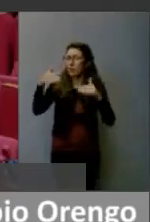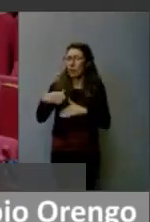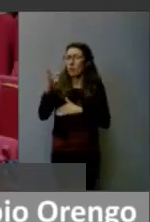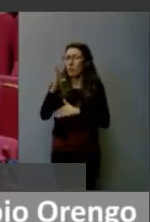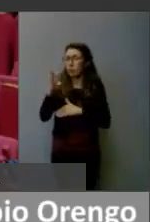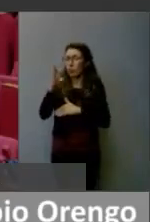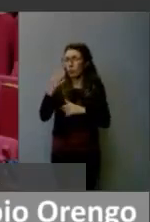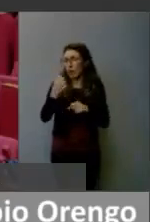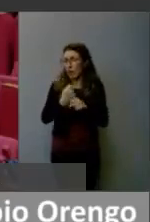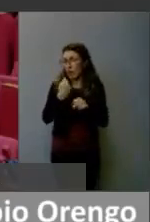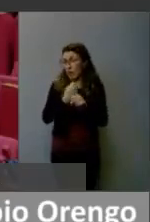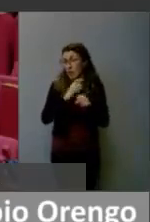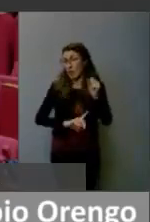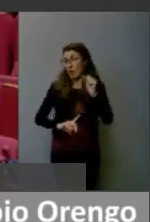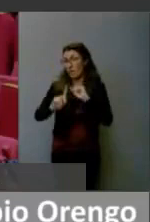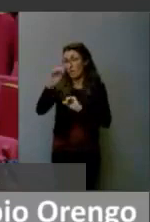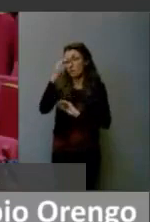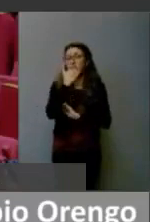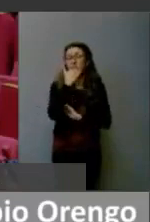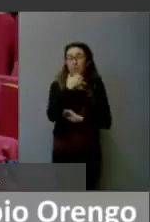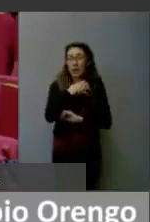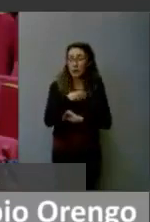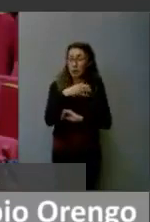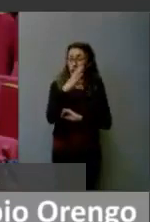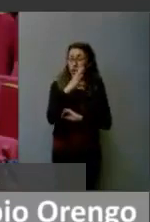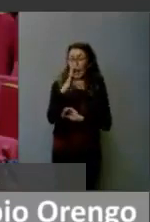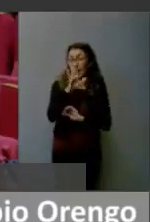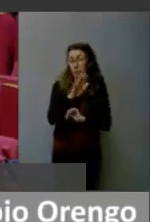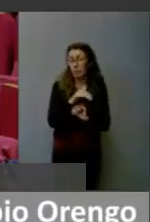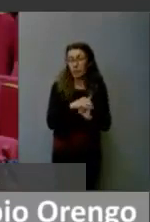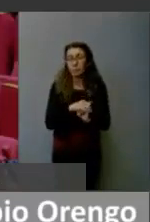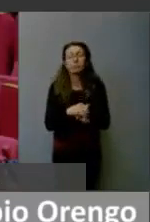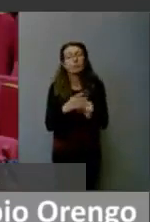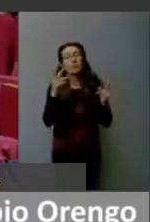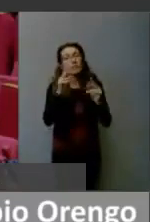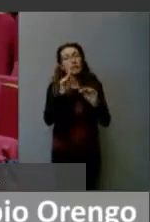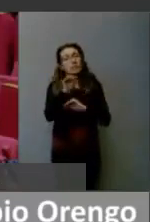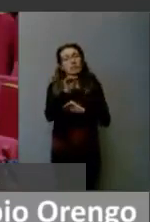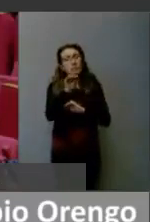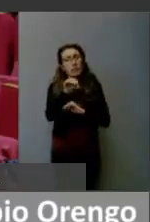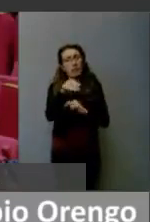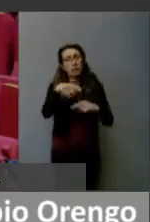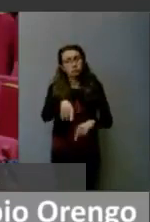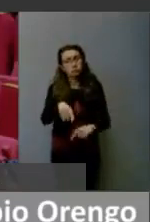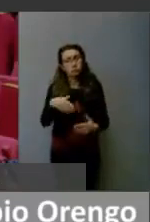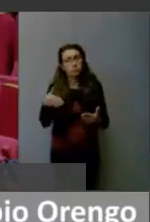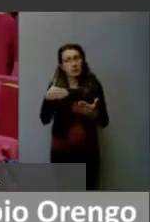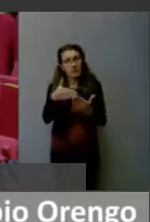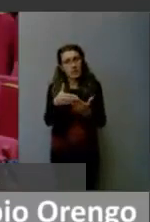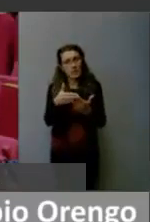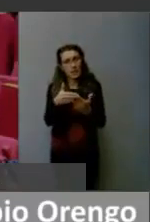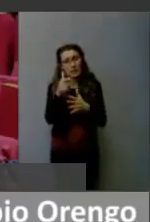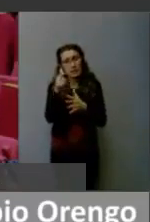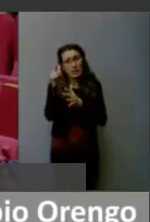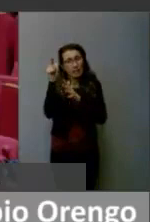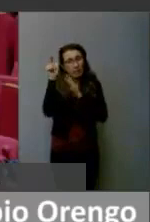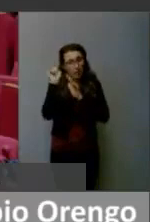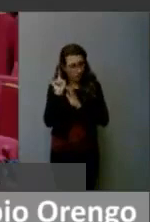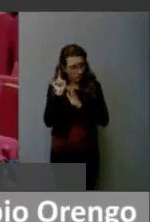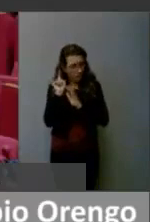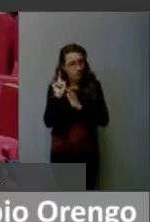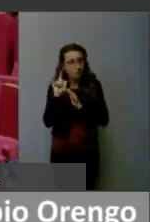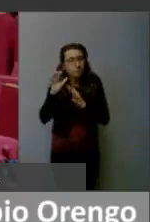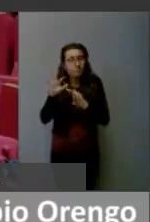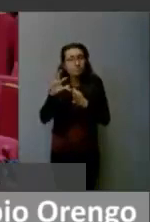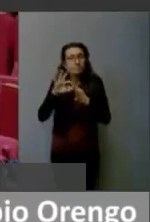e me ne scuso anche con lui, con l'assessore Campora. Ma questa è un'interpellanza che appunto ho presentato qualche settimana fa relativamente a